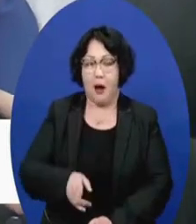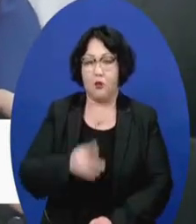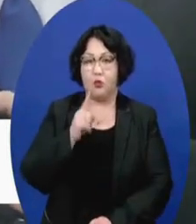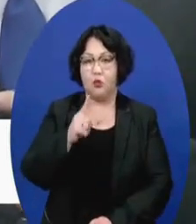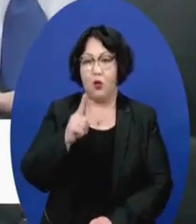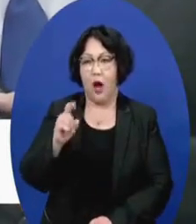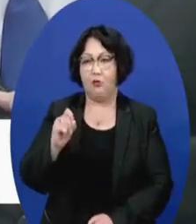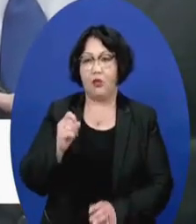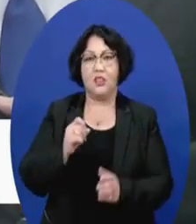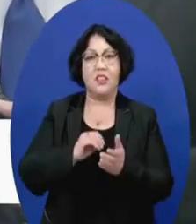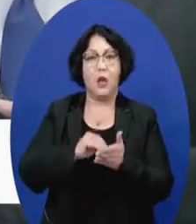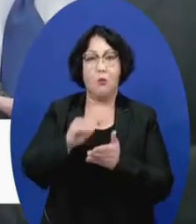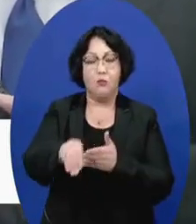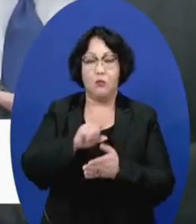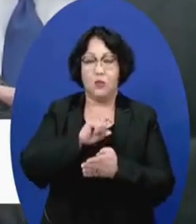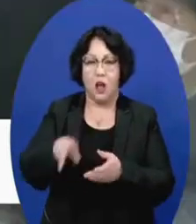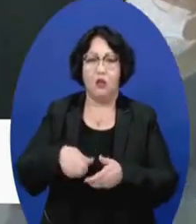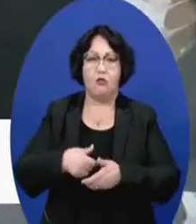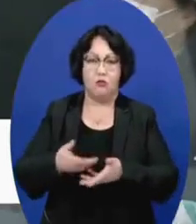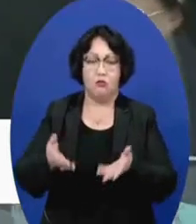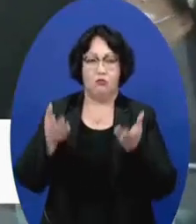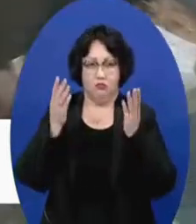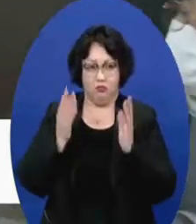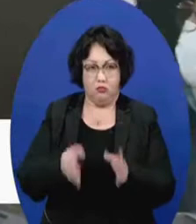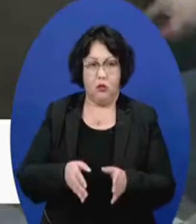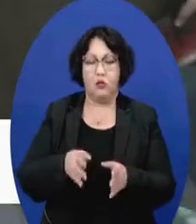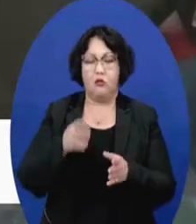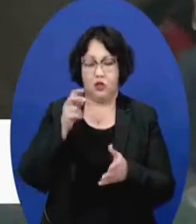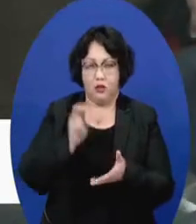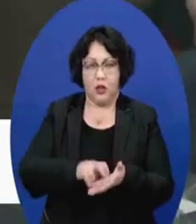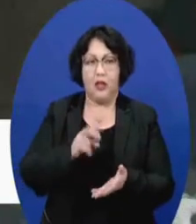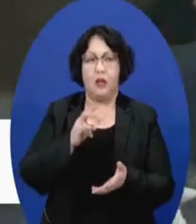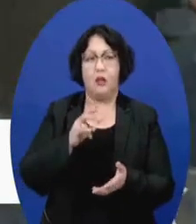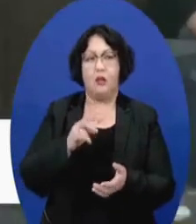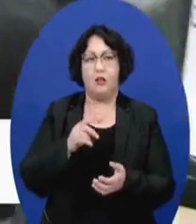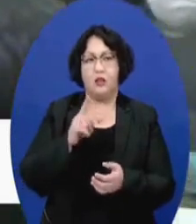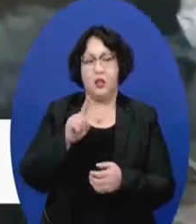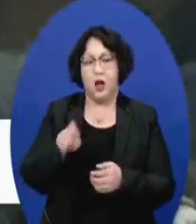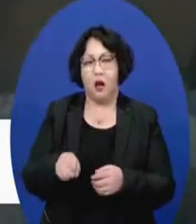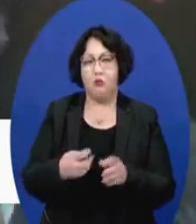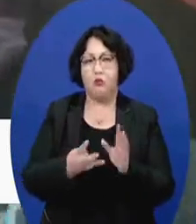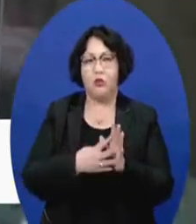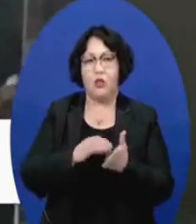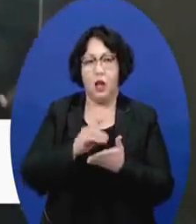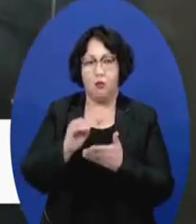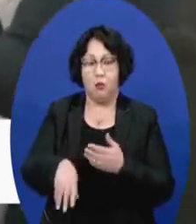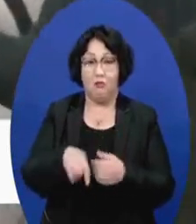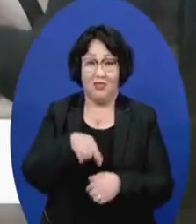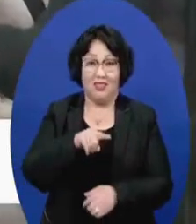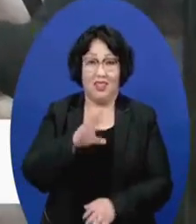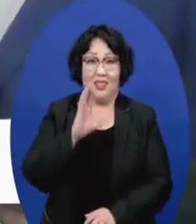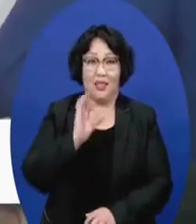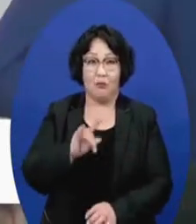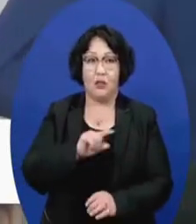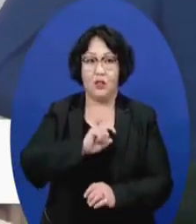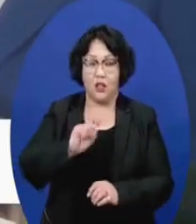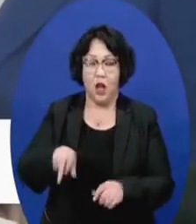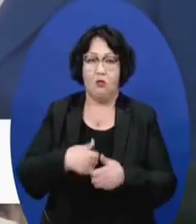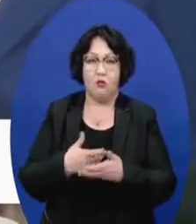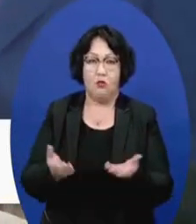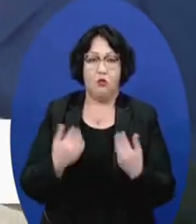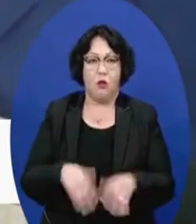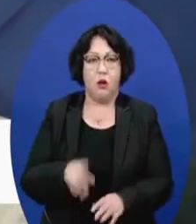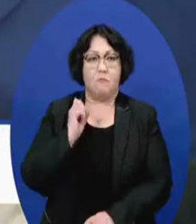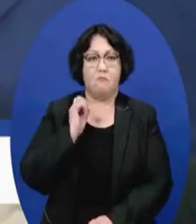110 тэрбум төгрөгийн зээлийг шийдвэрлэсэн юм байна. Харин нарант тул салбар нь 30 гаруй зээлдэгчэд 1.9 тэрбумын зээл олгожээ. Банкн